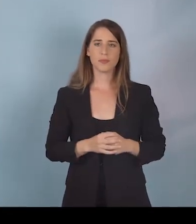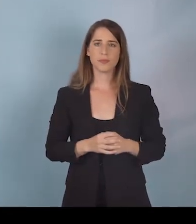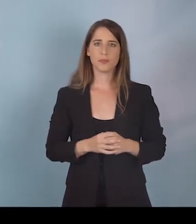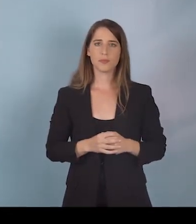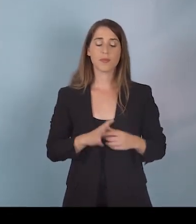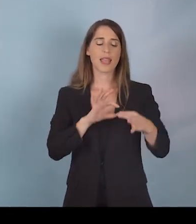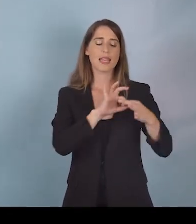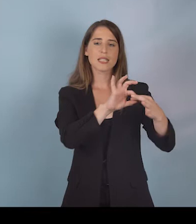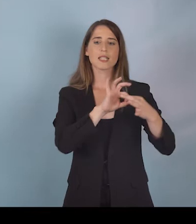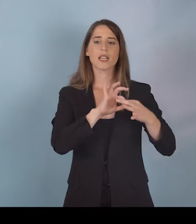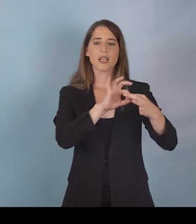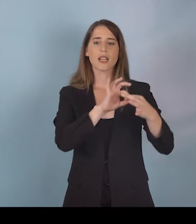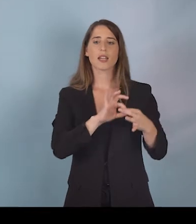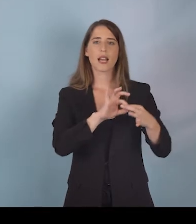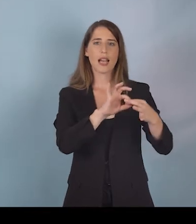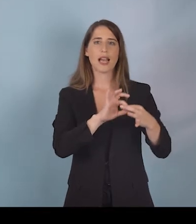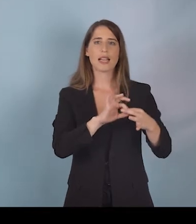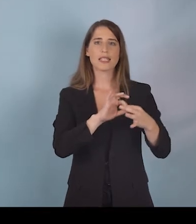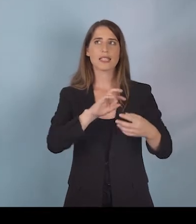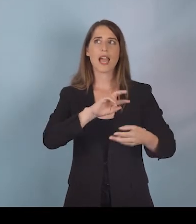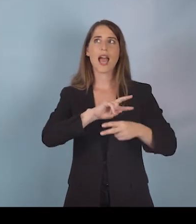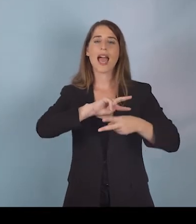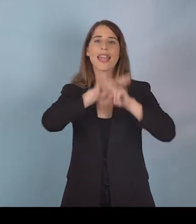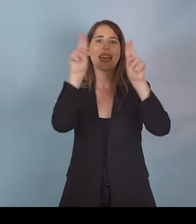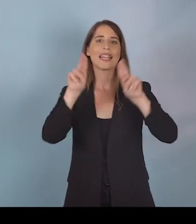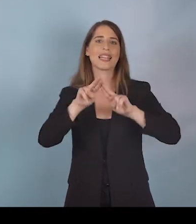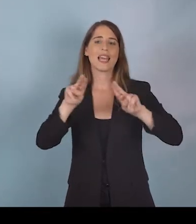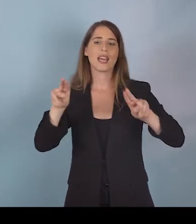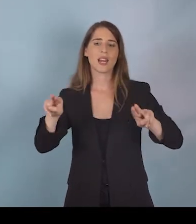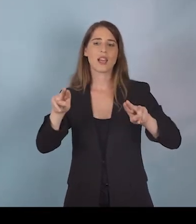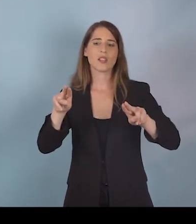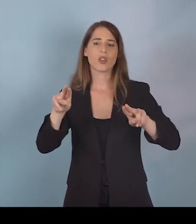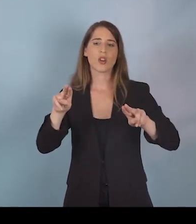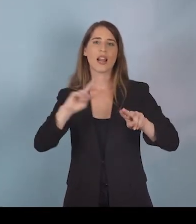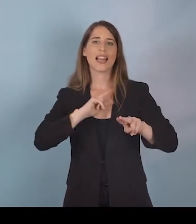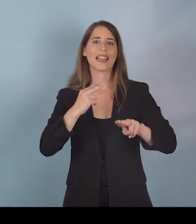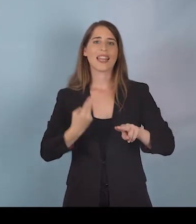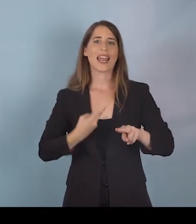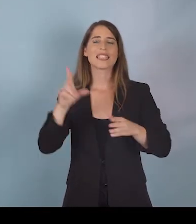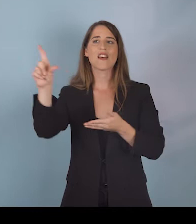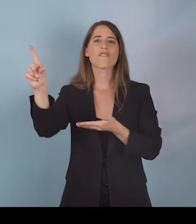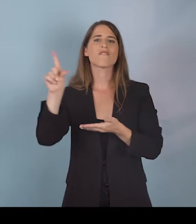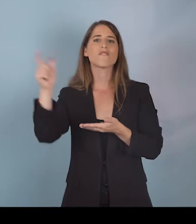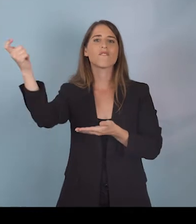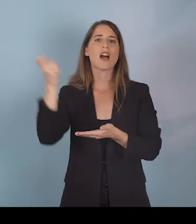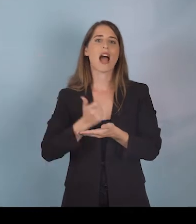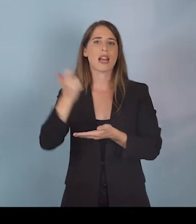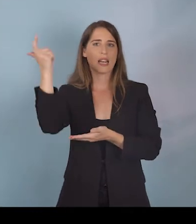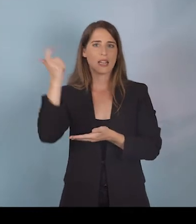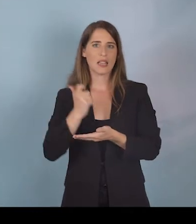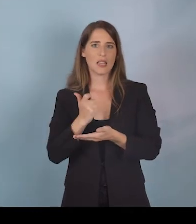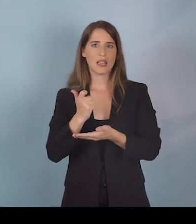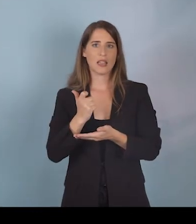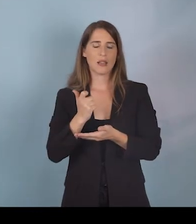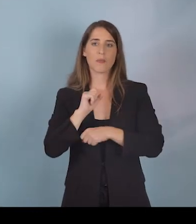Στη συνεργασία με το International Trans Fund καταφέραμε να κάνουμε πάρα πολλές δράσεις, μία από αυτές στο να κάνουμε